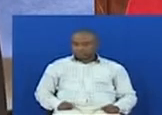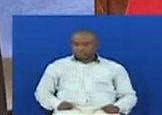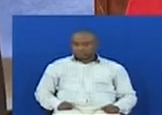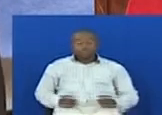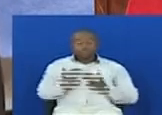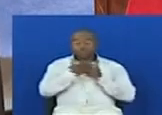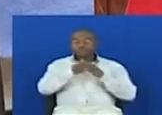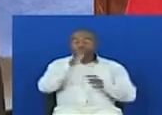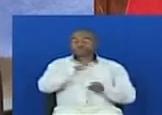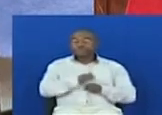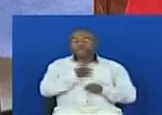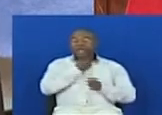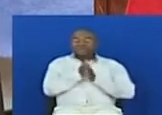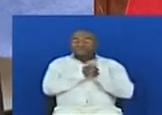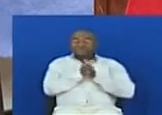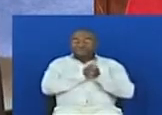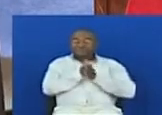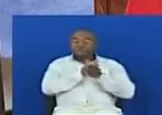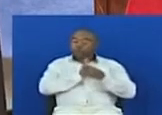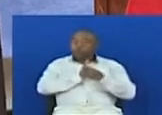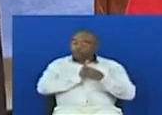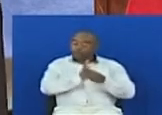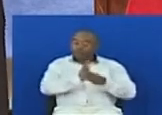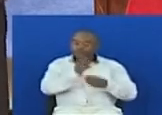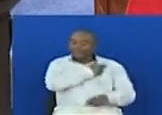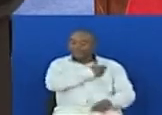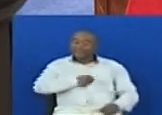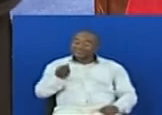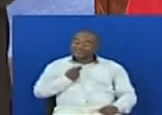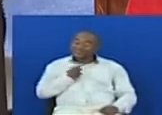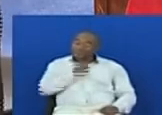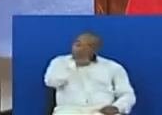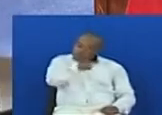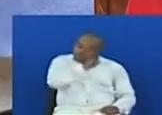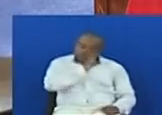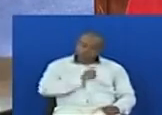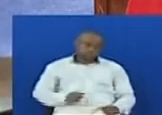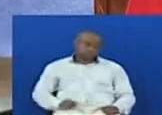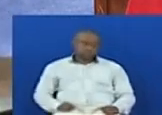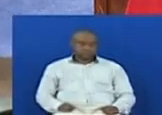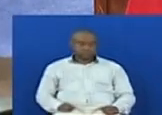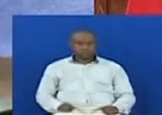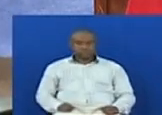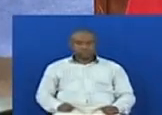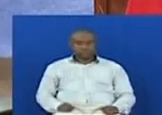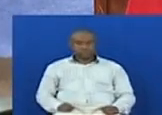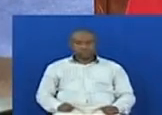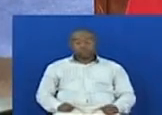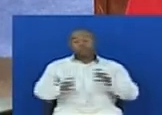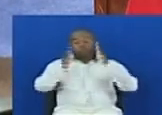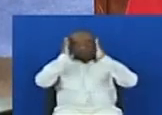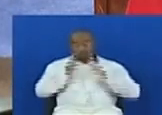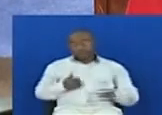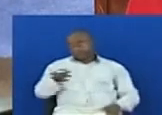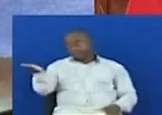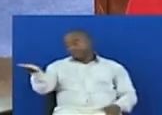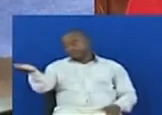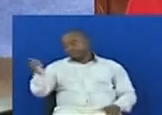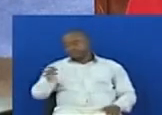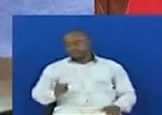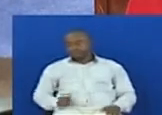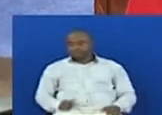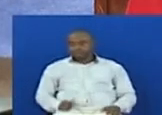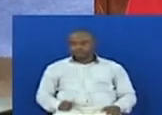Nchi nyingi hapa Afrika wanataka wangekuwa na rais kama Dr. John Pombe Magufuli. Mheshimiwa Speaker,